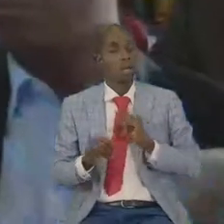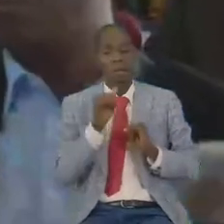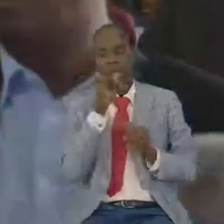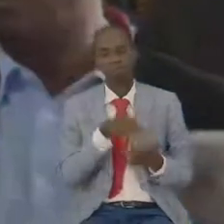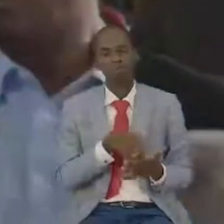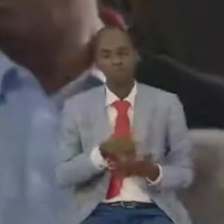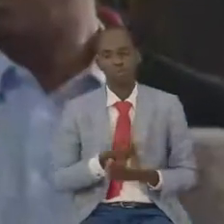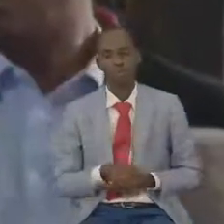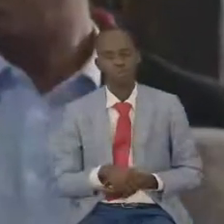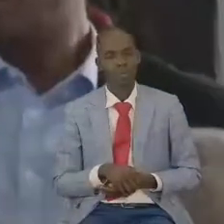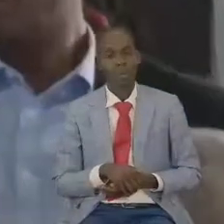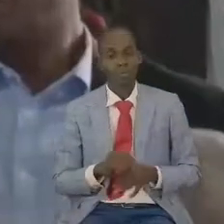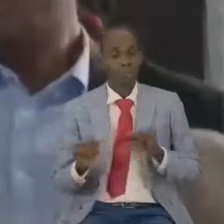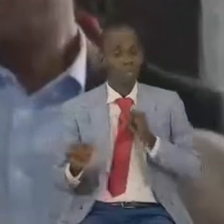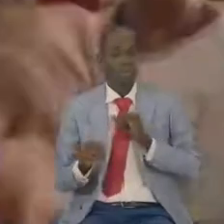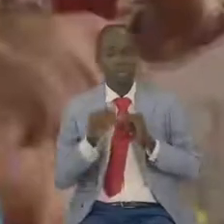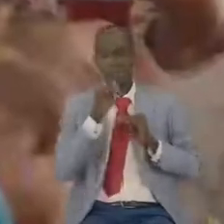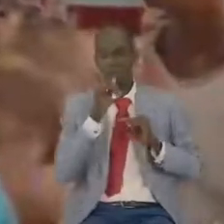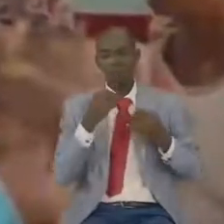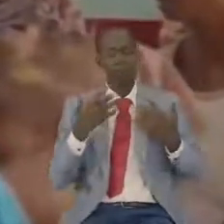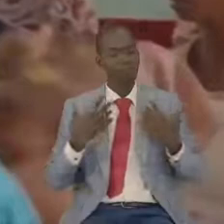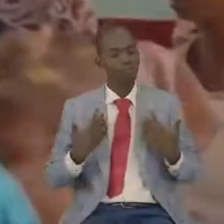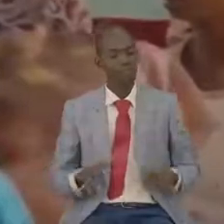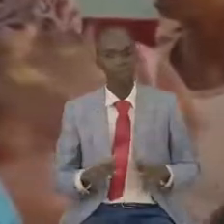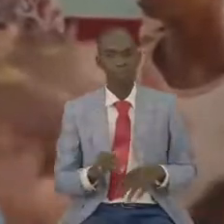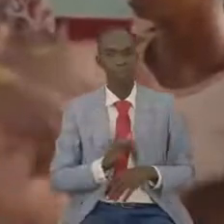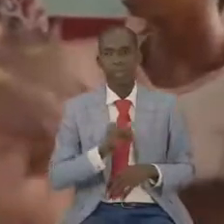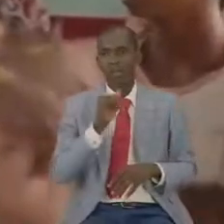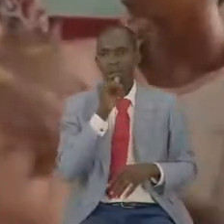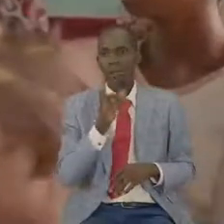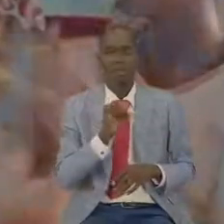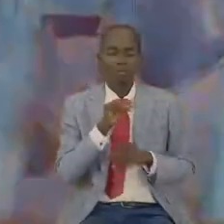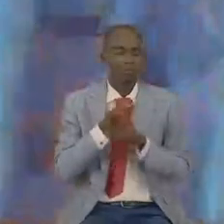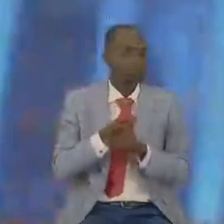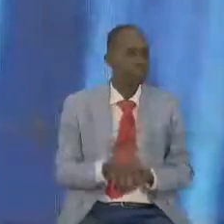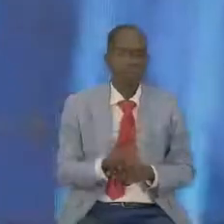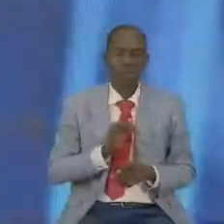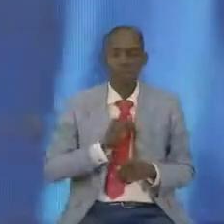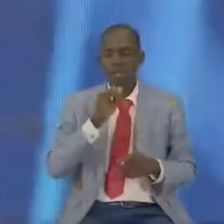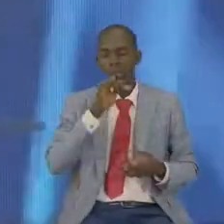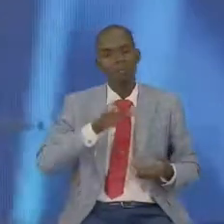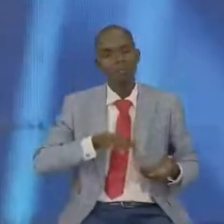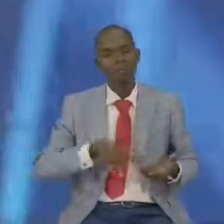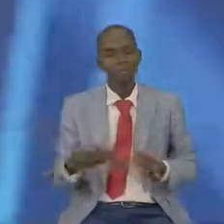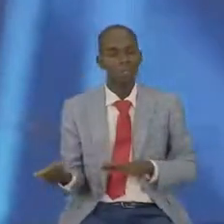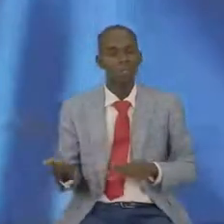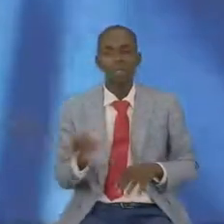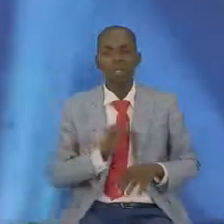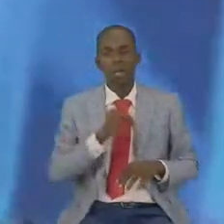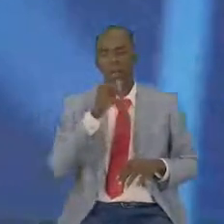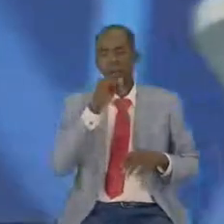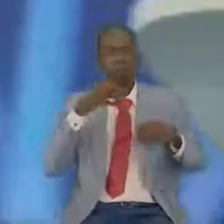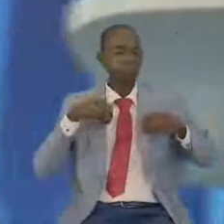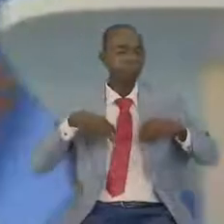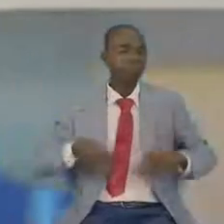je suis tombé, j'ai échoué, je suis opprimé, Oh, je suis déprimé. Quand